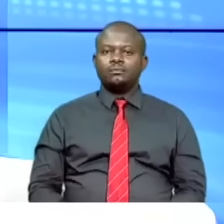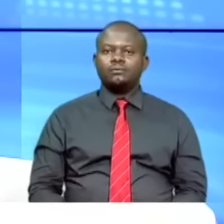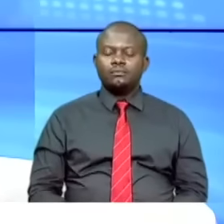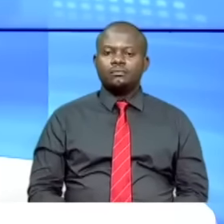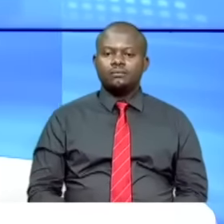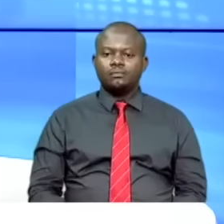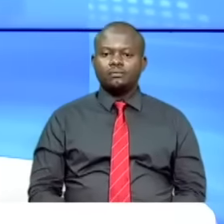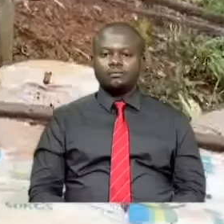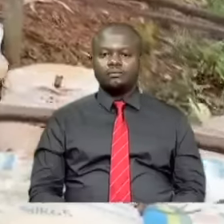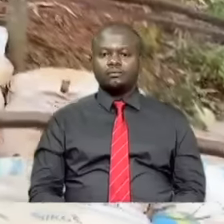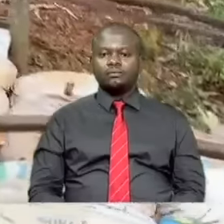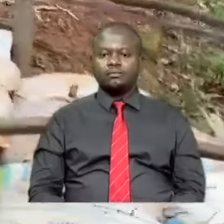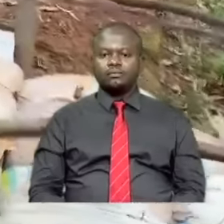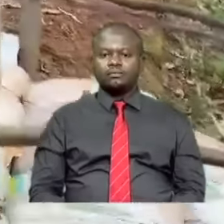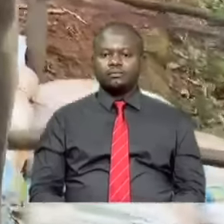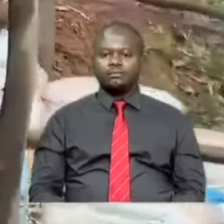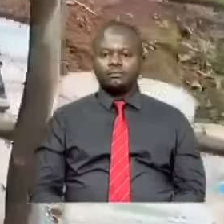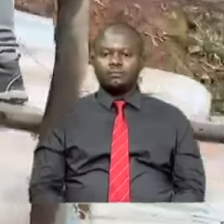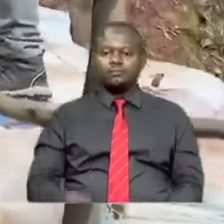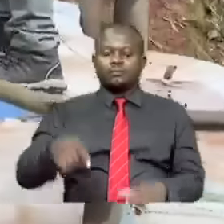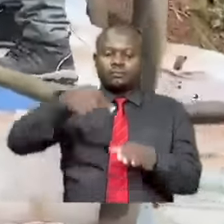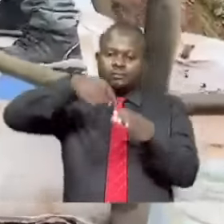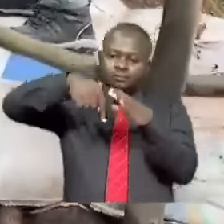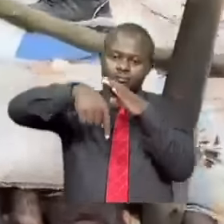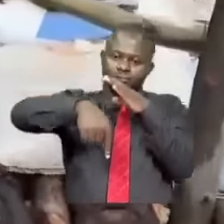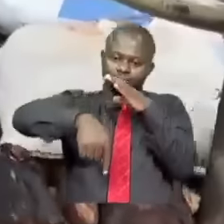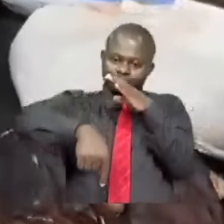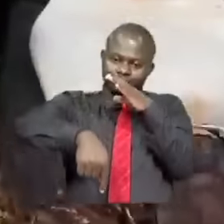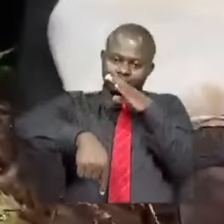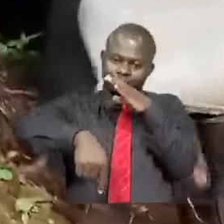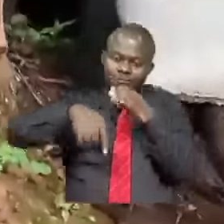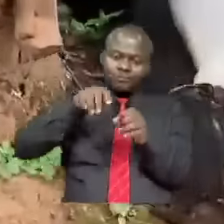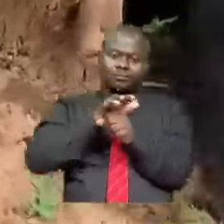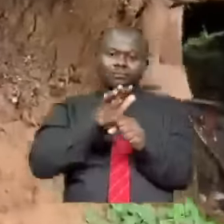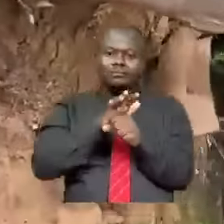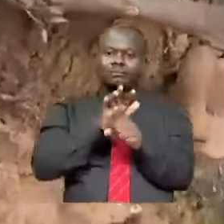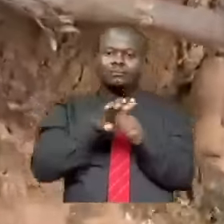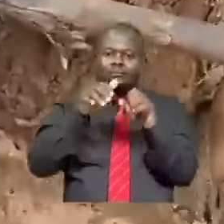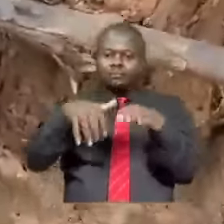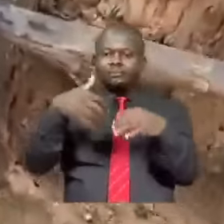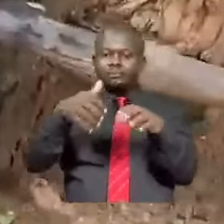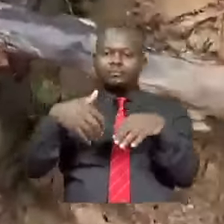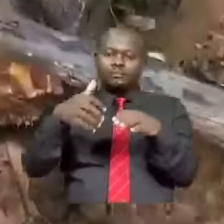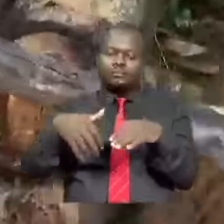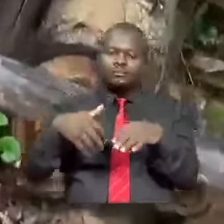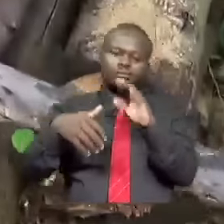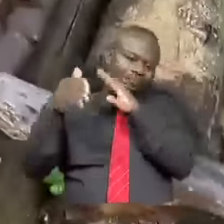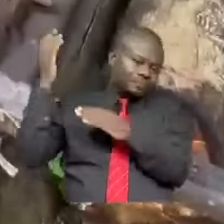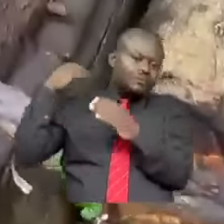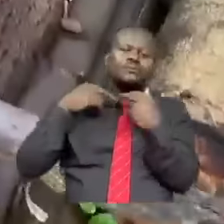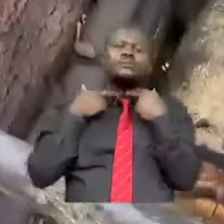Turatsinze. Icyobo kimaze igihe kirekire cyane kiri mu ntuza ahano cyacukuwe ku